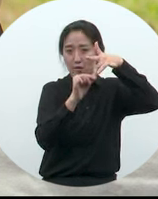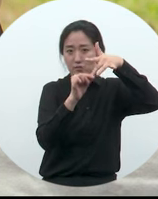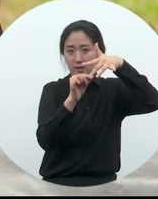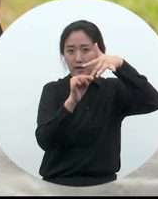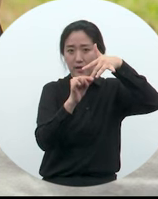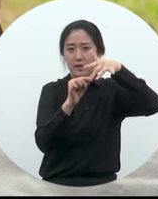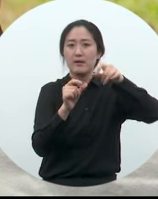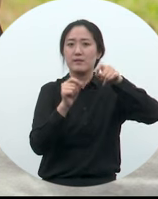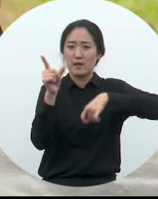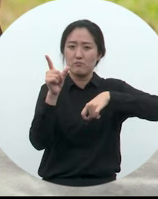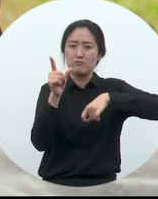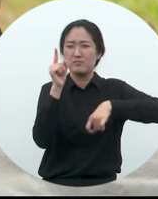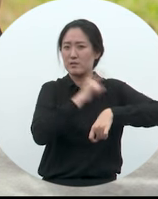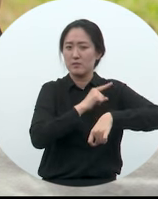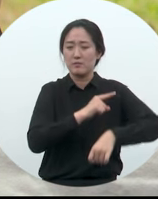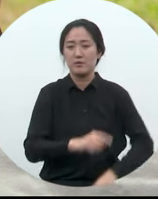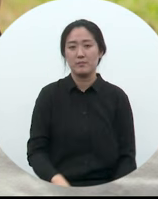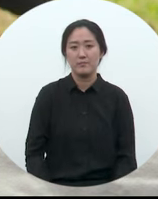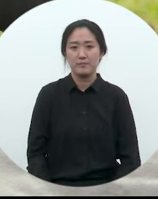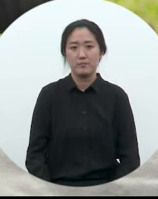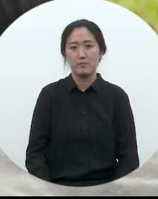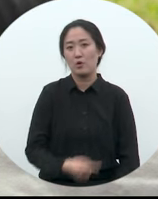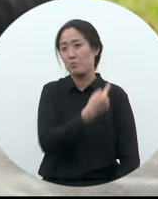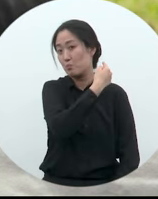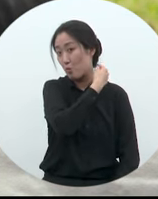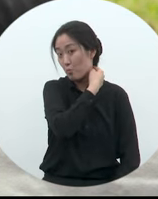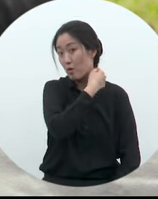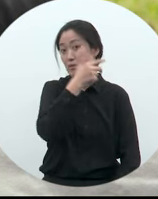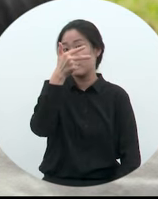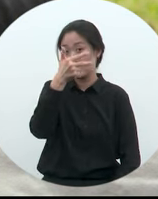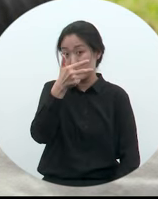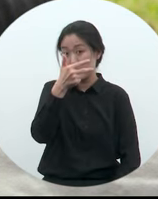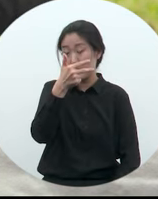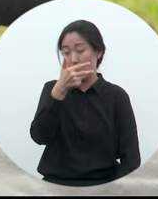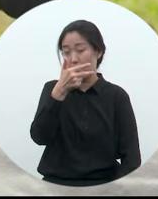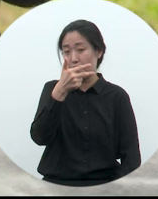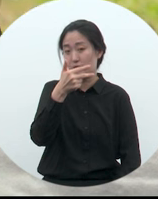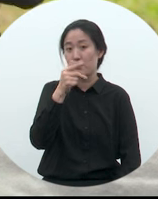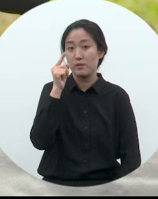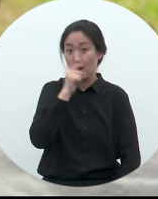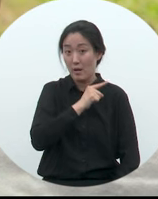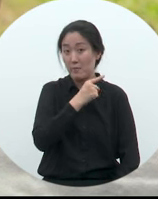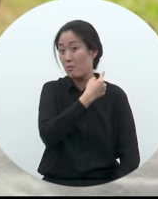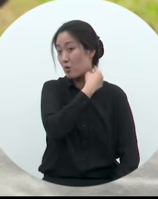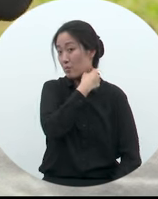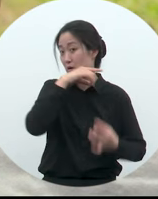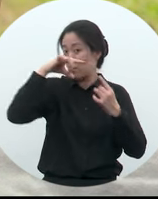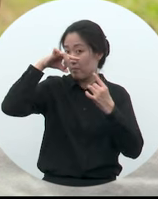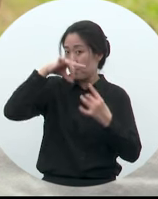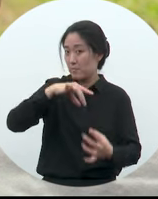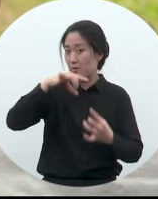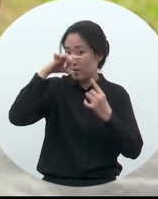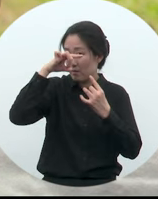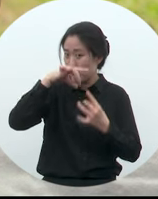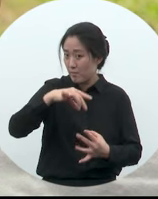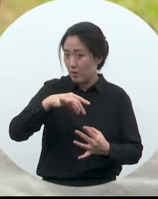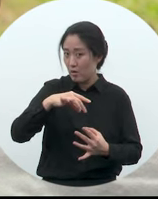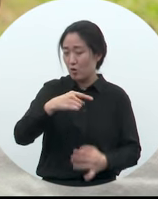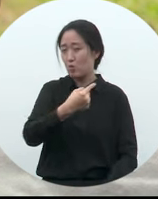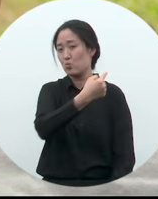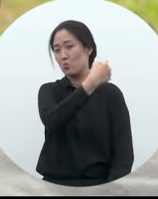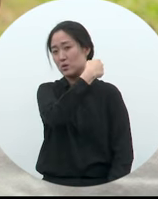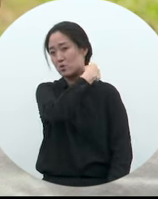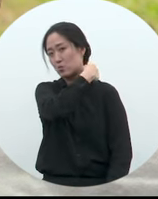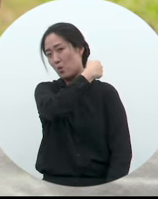저리는 경우가 대부분입니다. 그리고 목뼈 7번하고 흉추 1번이 안 좋으면은 목에서부터 시작해가지고